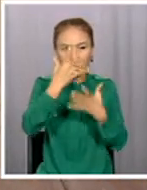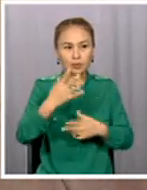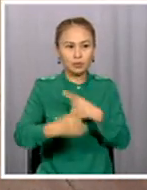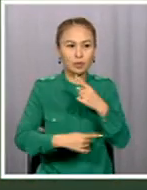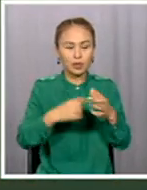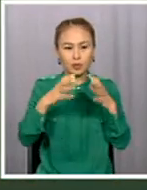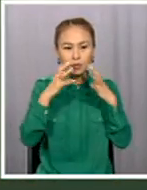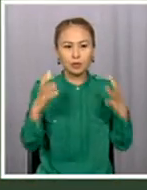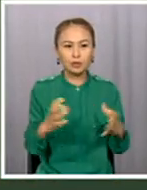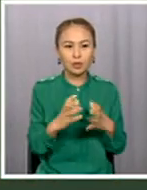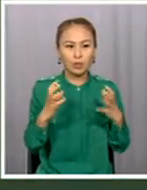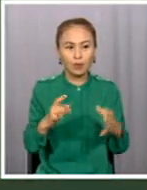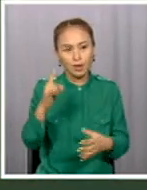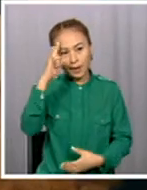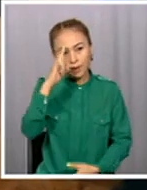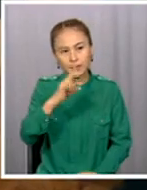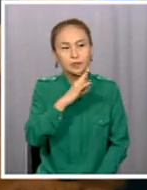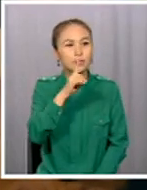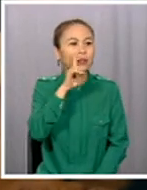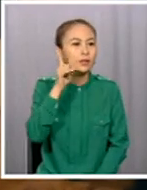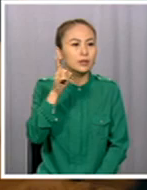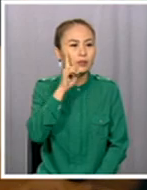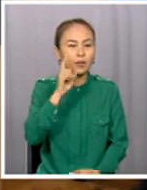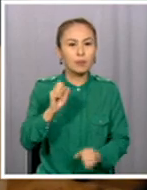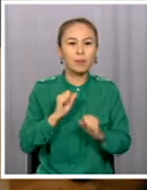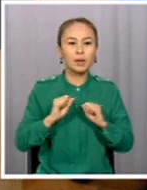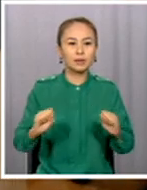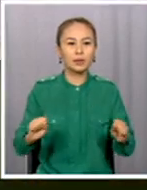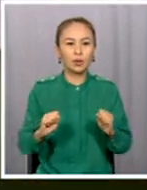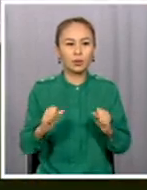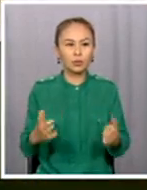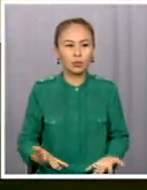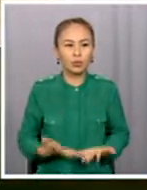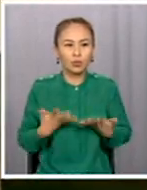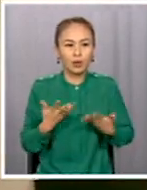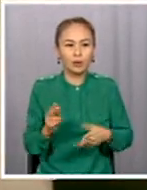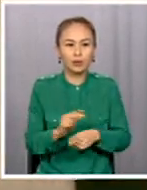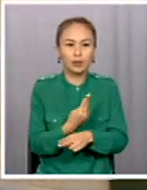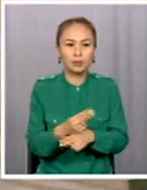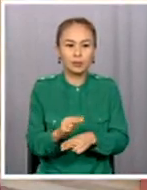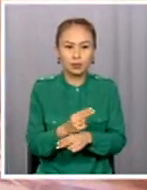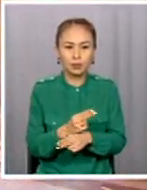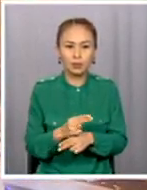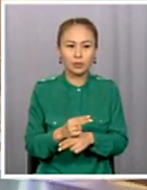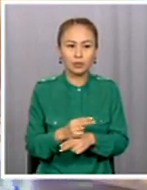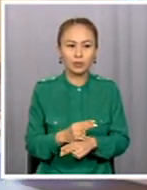сақтауға, Қазақстан жастарын патриоттық рухта тәрбиелеуге қызмет етеді.